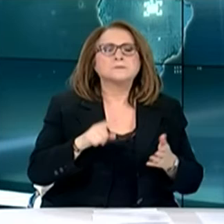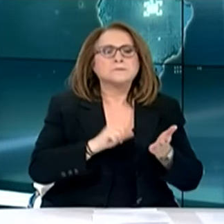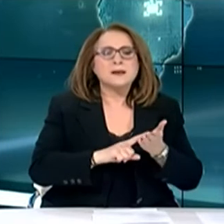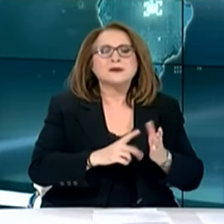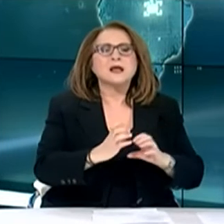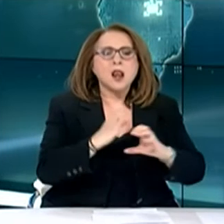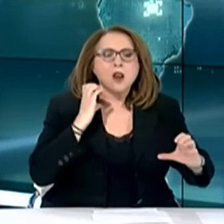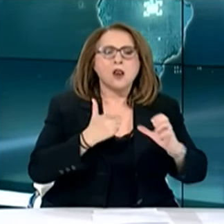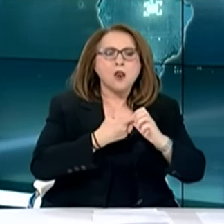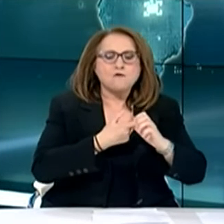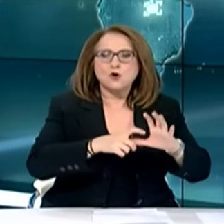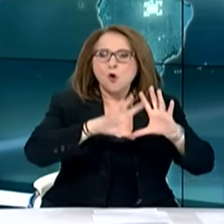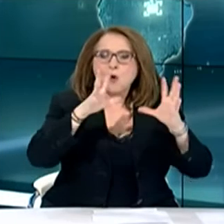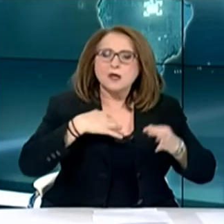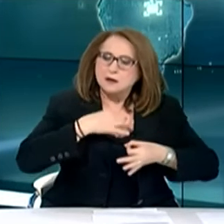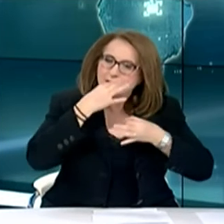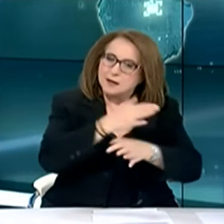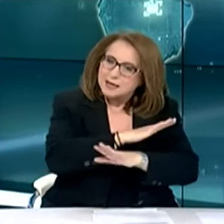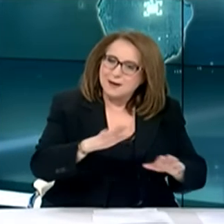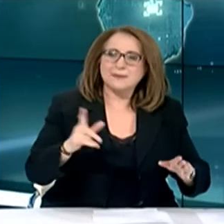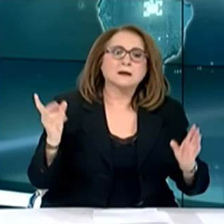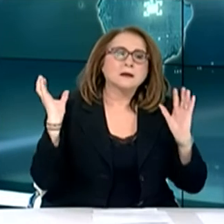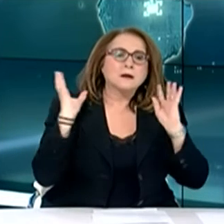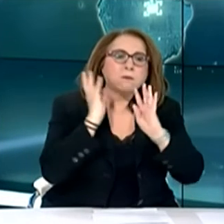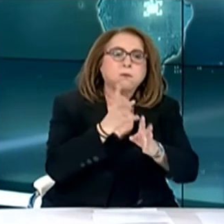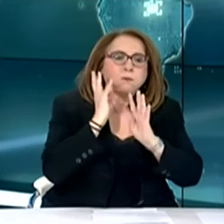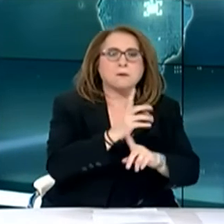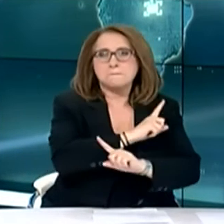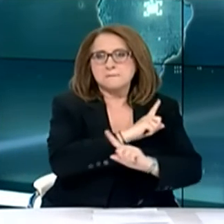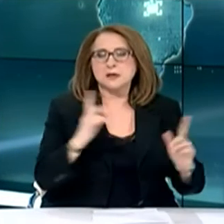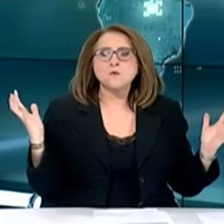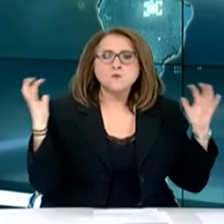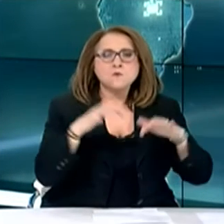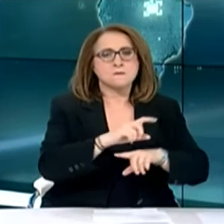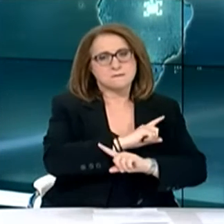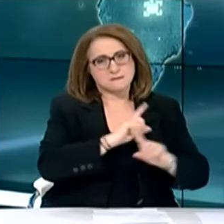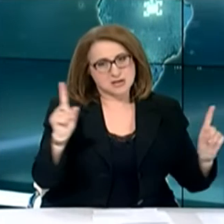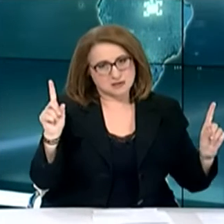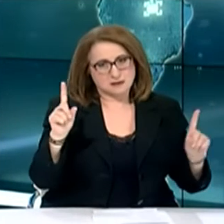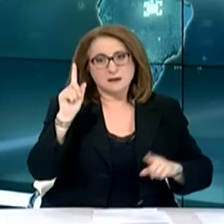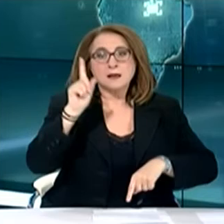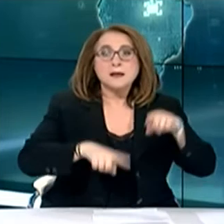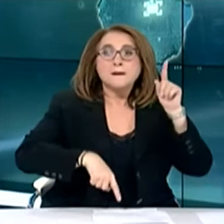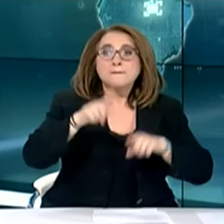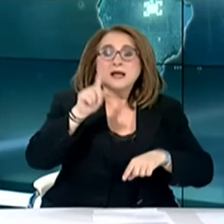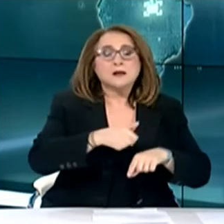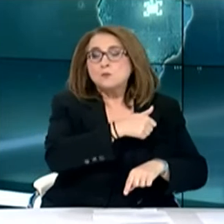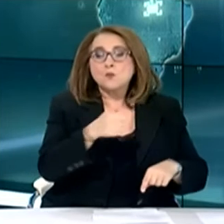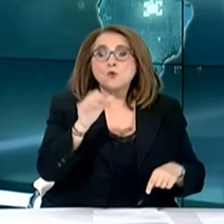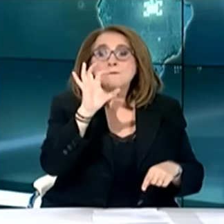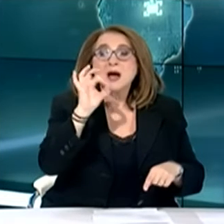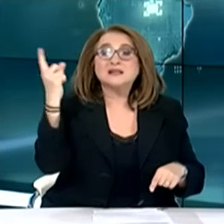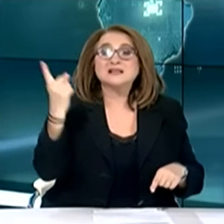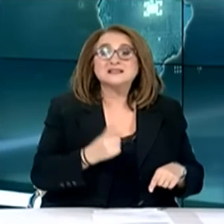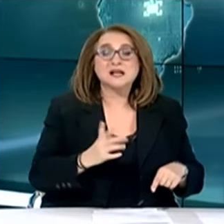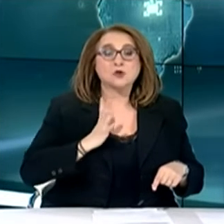συνωστισμό. Κάποια από αυτά τα μέσα έχει δοθεί ισχυρή σύσταση να λειτουργούν με το 50% των